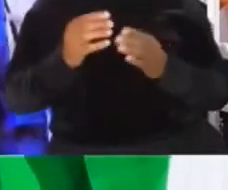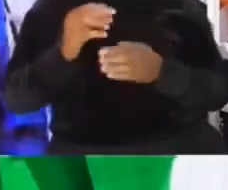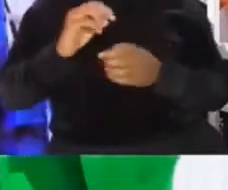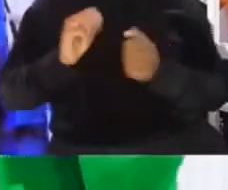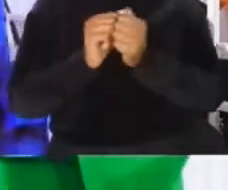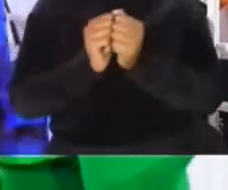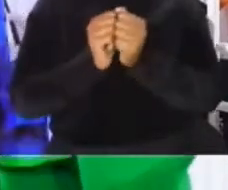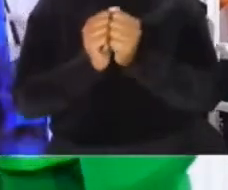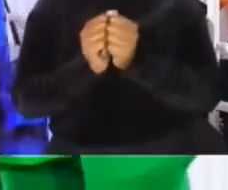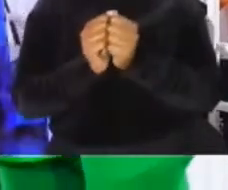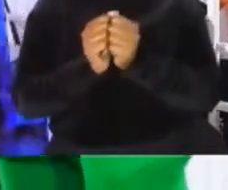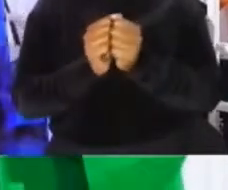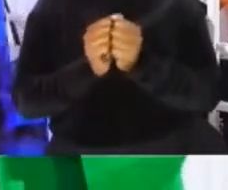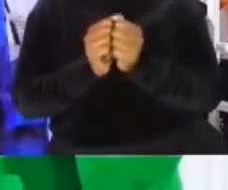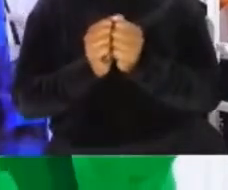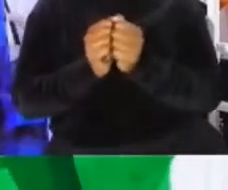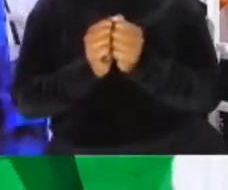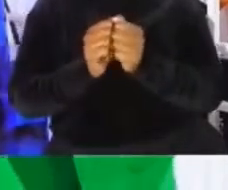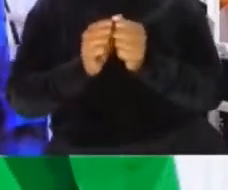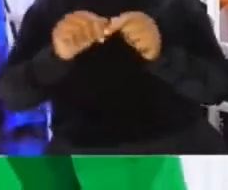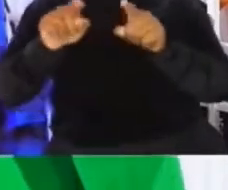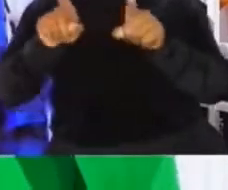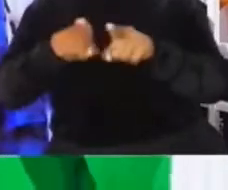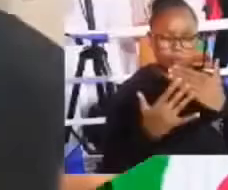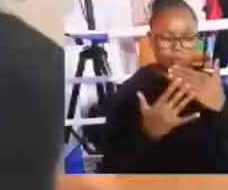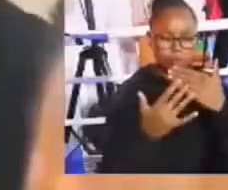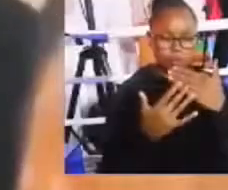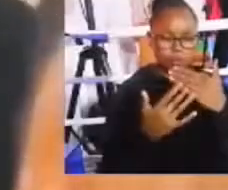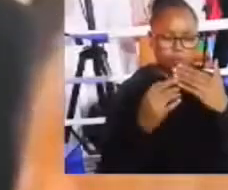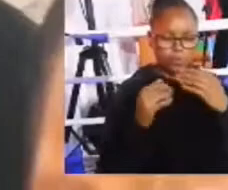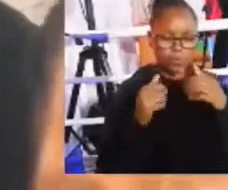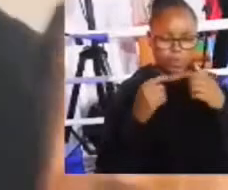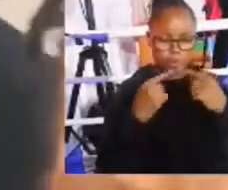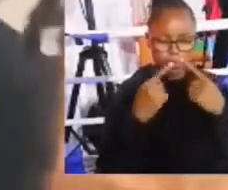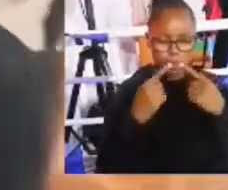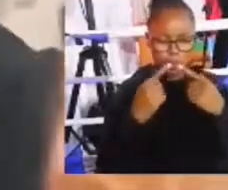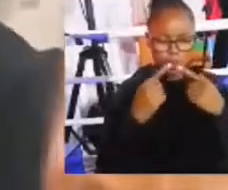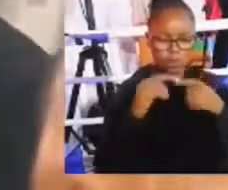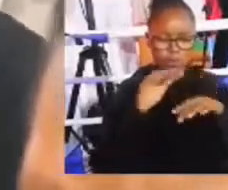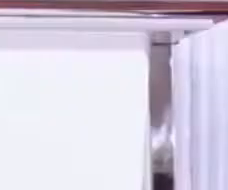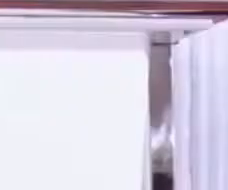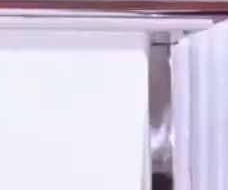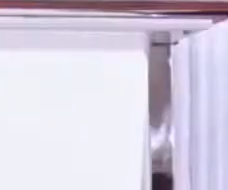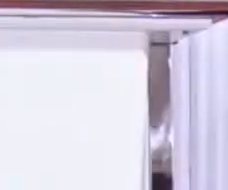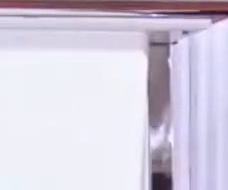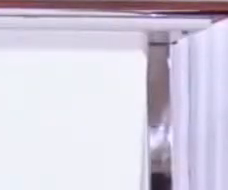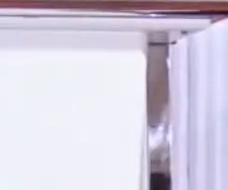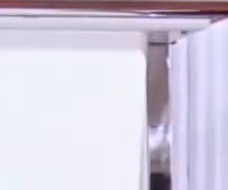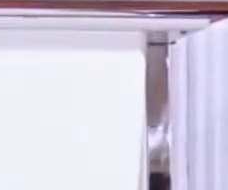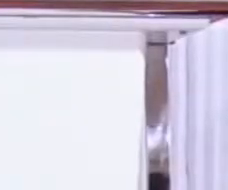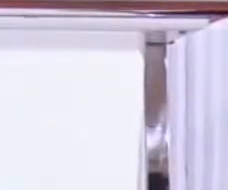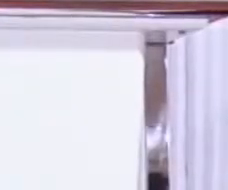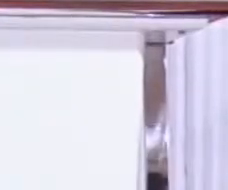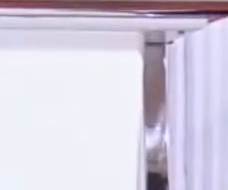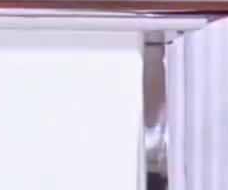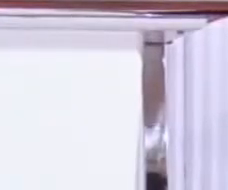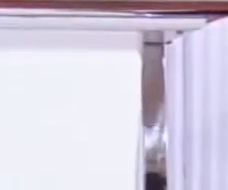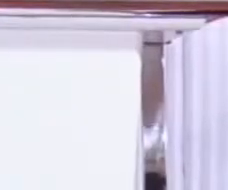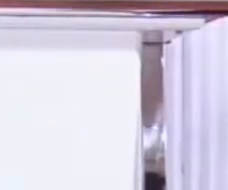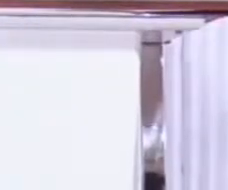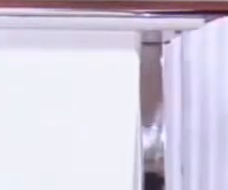Onare tugo manete nao kigo gona inegeke. Uthatha ya Jehova mutura uroyo. Wewe ngahi.